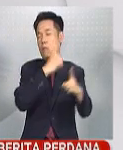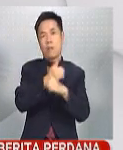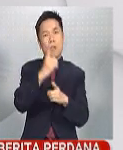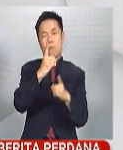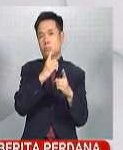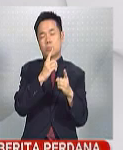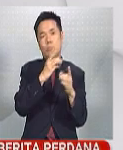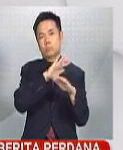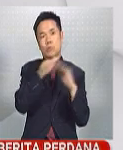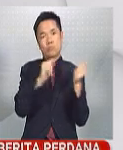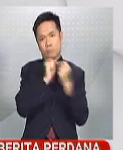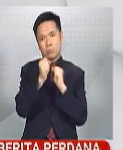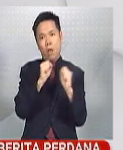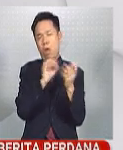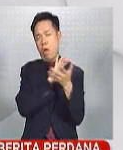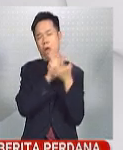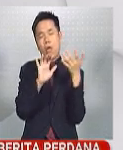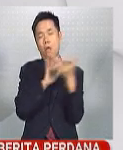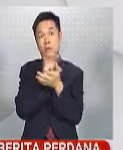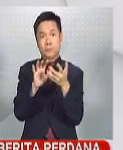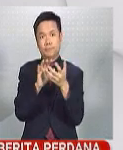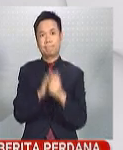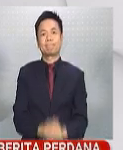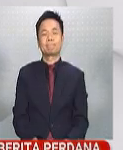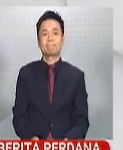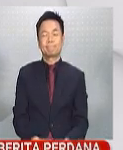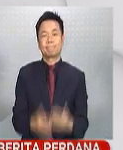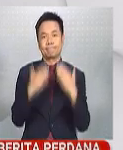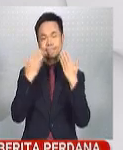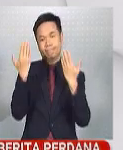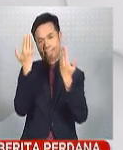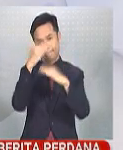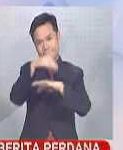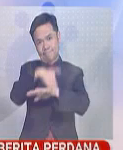diri dan selepas ini kembali bersama dengan Faris dan juga Matt. Selamat malam.